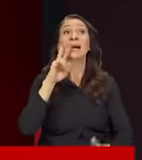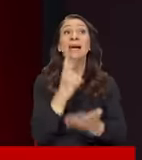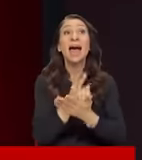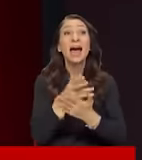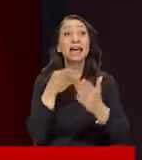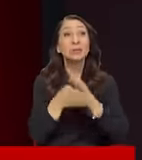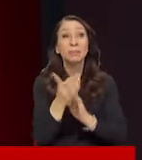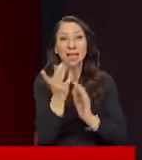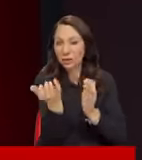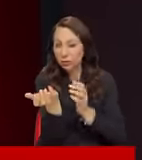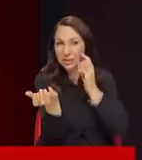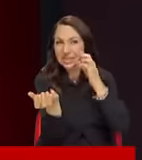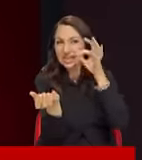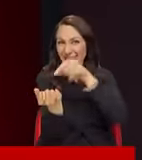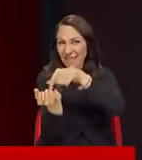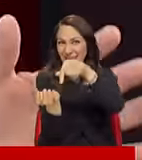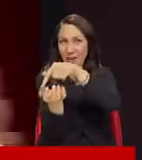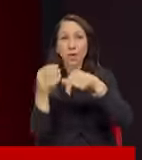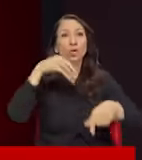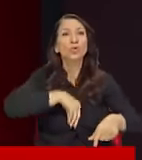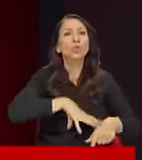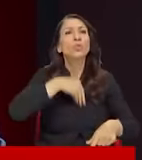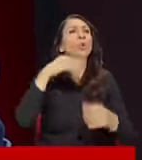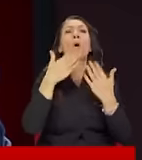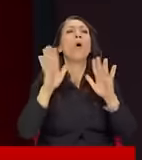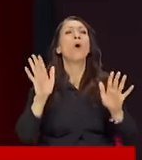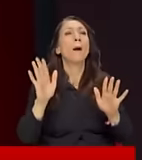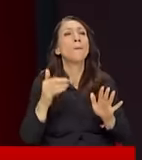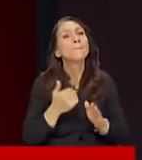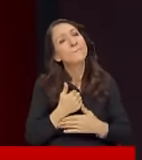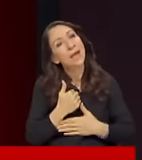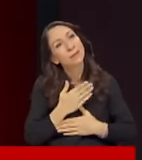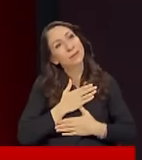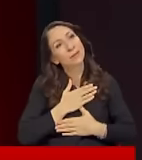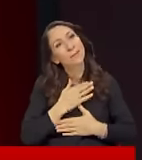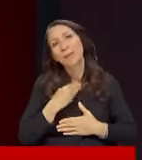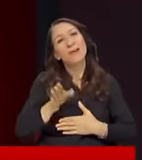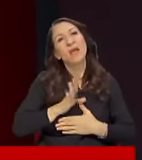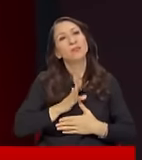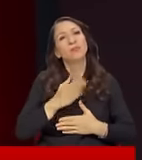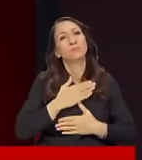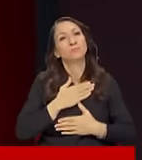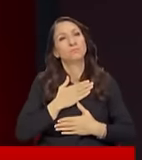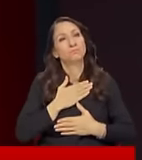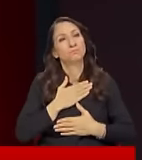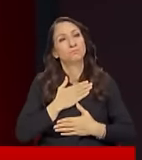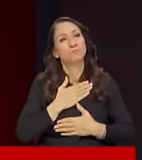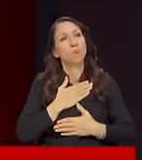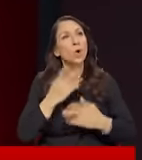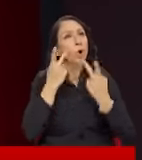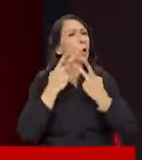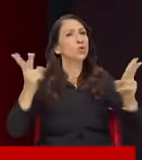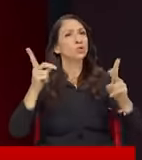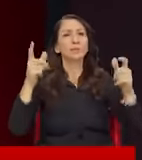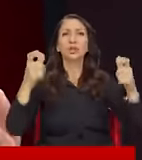altına girmiş bir avuç insanın ruhunda, bedeninde yok. Ben de diyorum ki benim çocuğum, benim evladım özgür